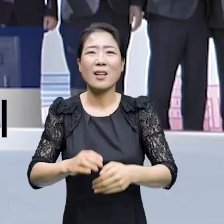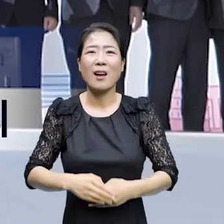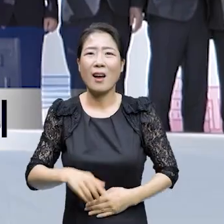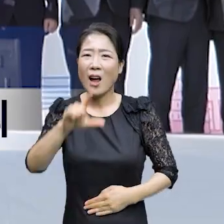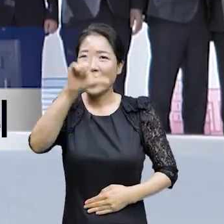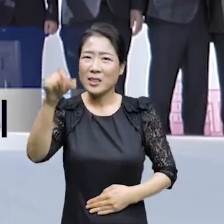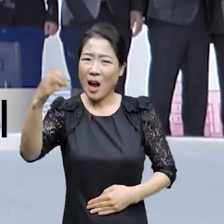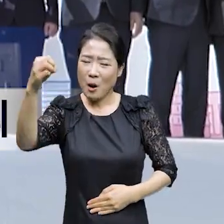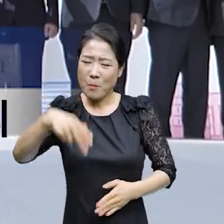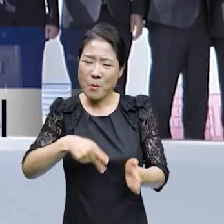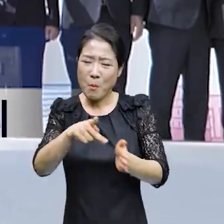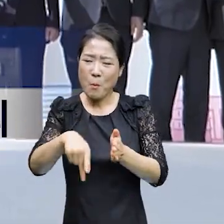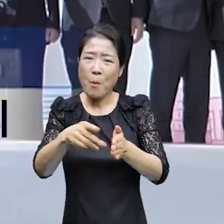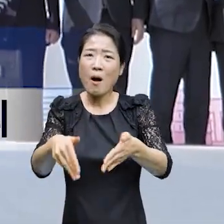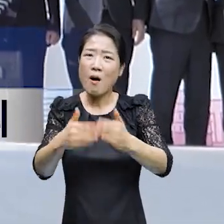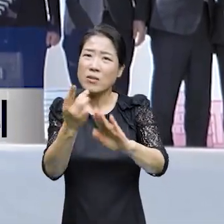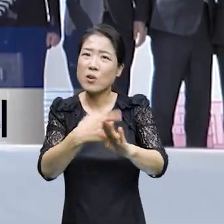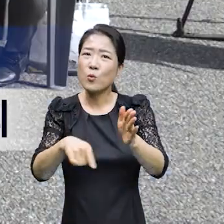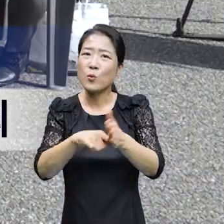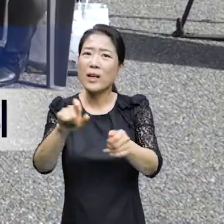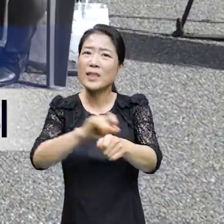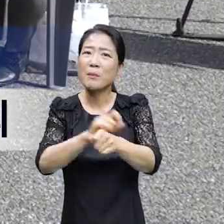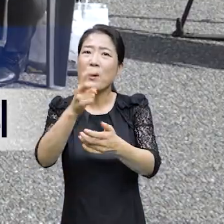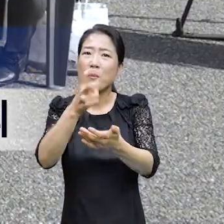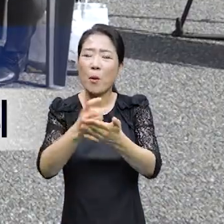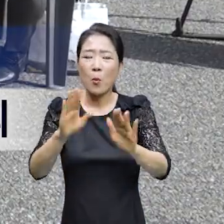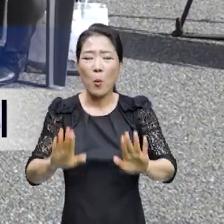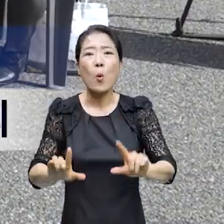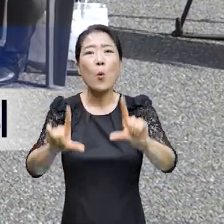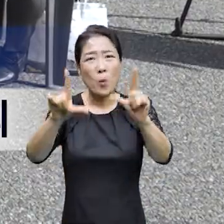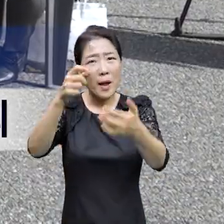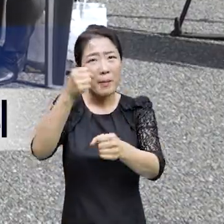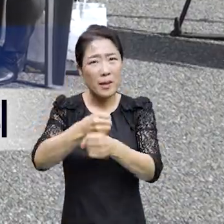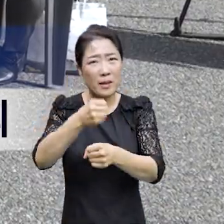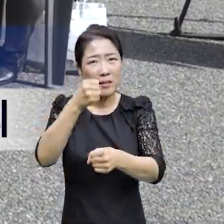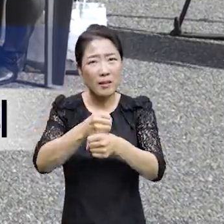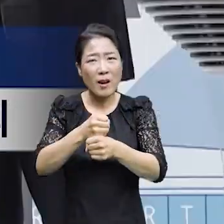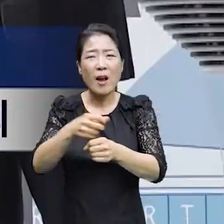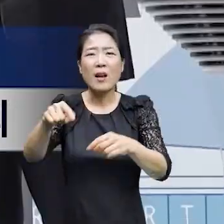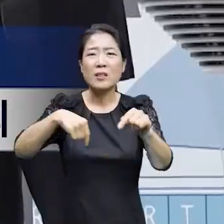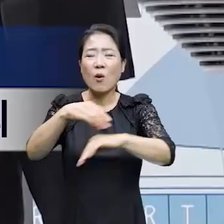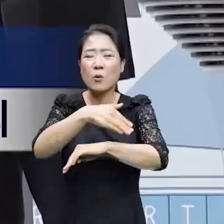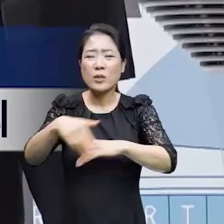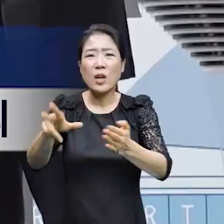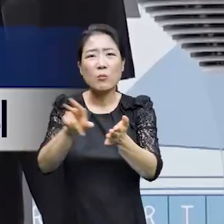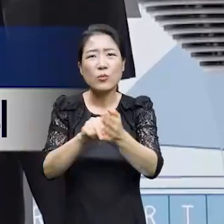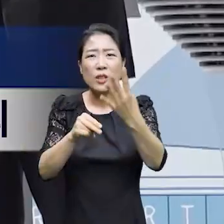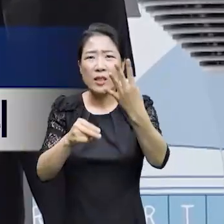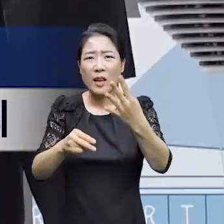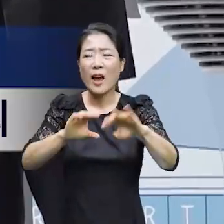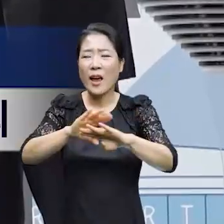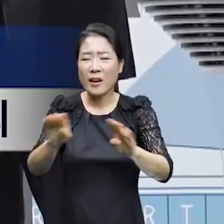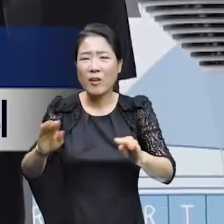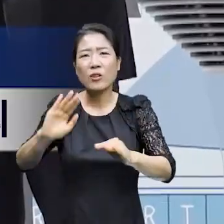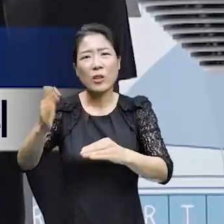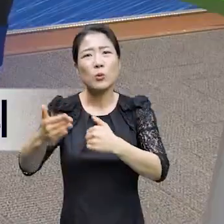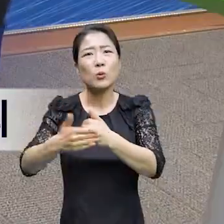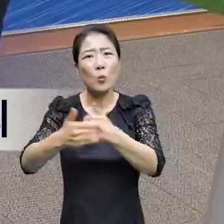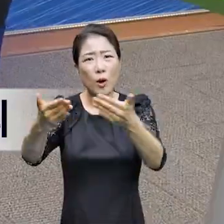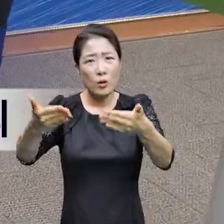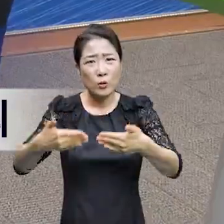아울러 달빛 고속철도 건설을 위한 특별법 연내재정 등 정책 현안 내 건이 해결될 수 있도록